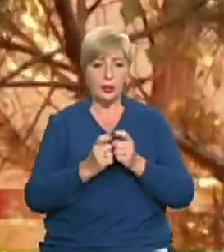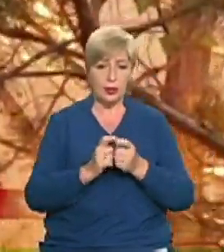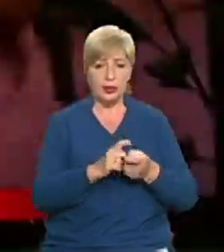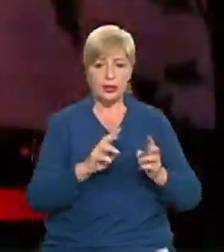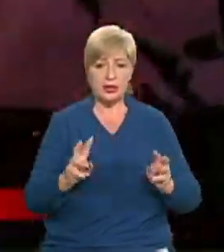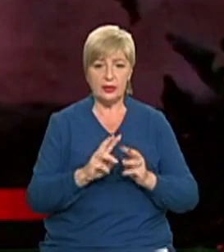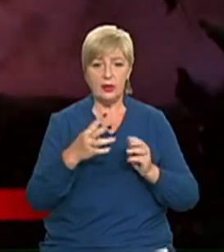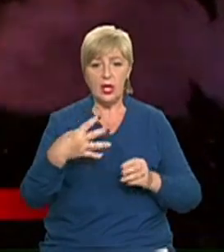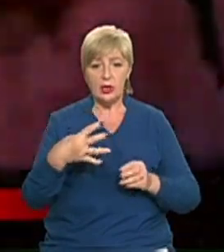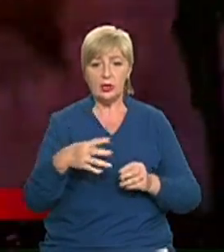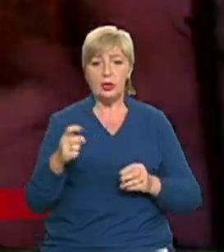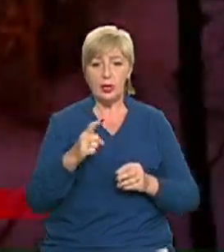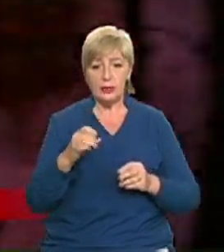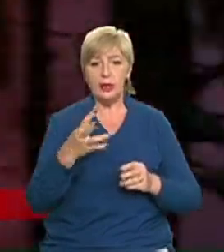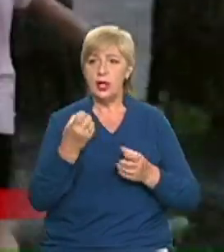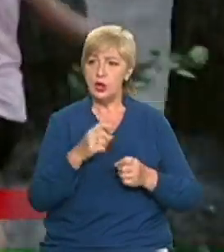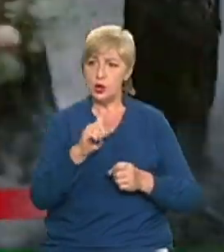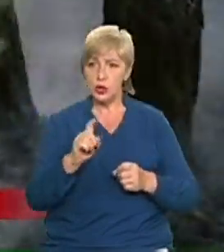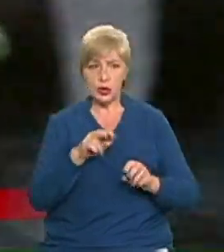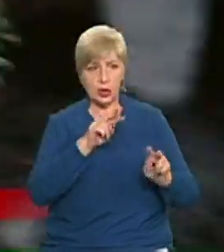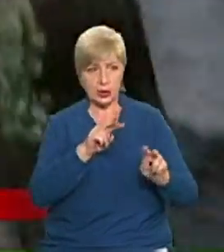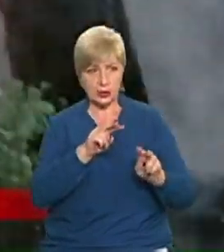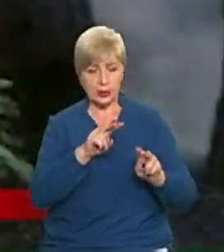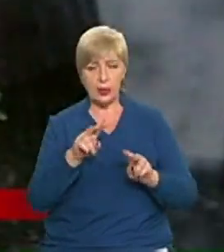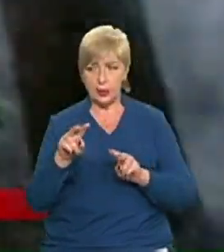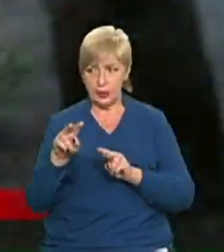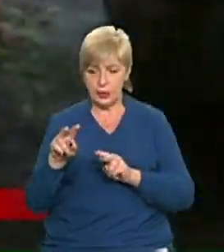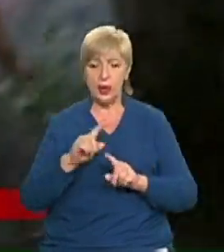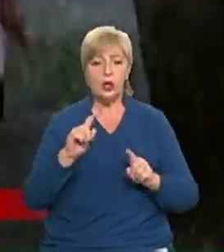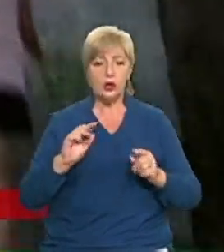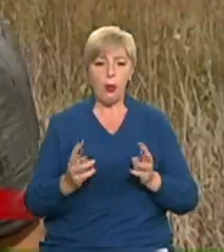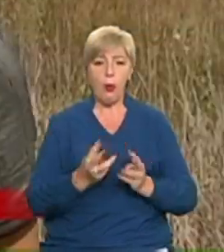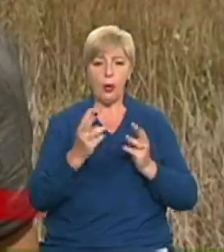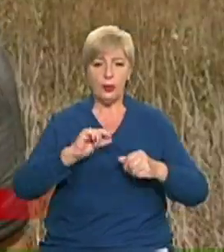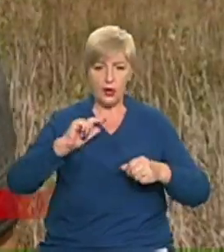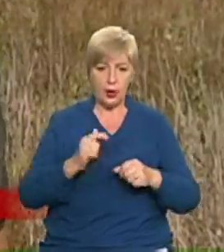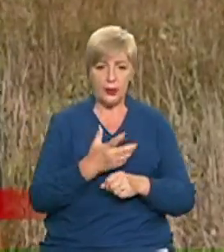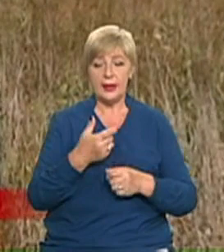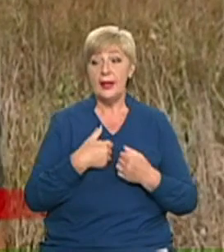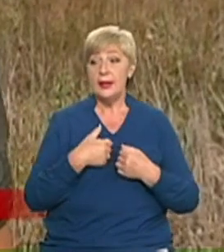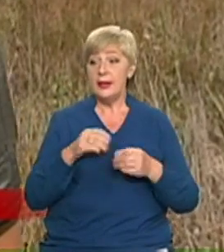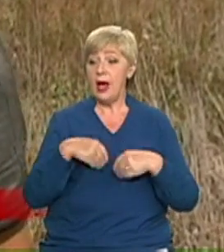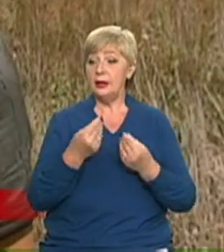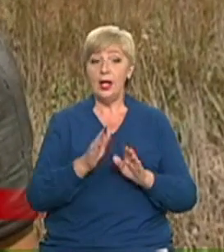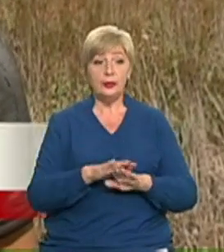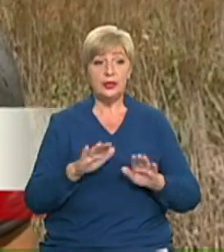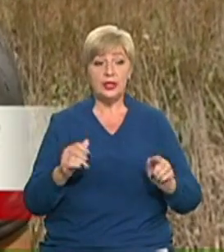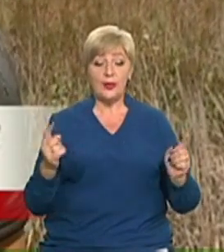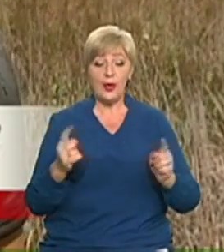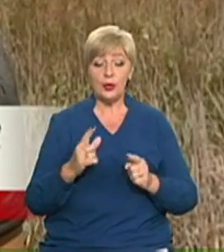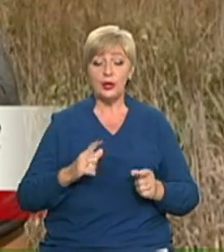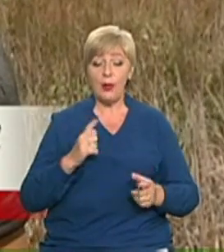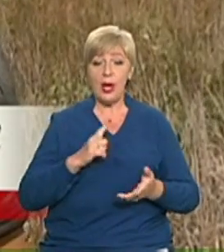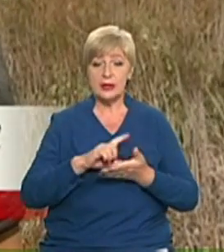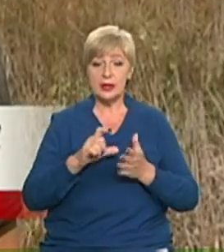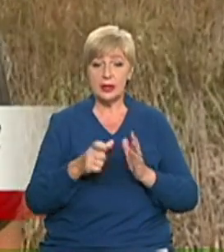40 хвилин. Ще годину контролювали, аби полум'я не з'явилося знову. Я дав їм такий короткий майстер-клас, з якого